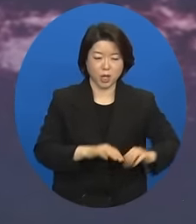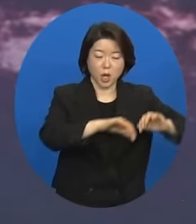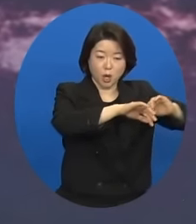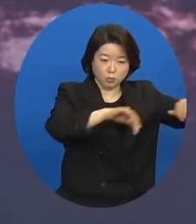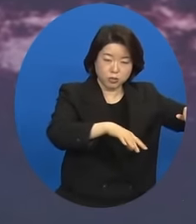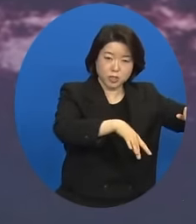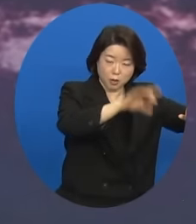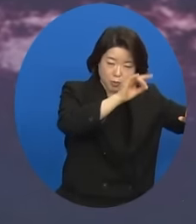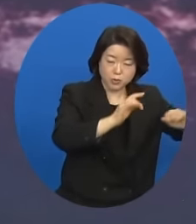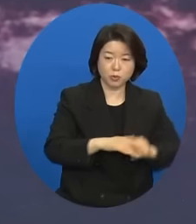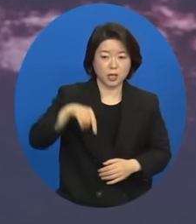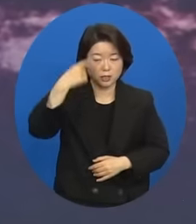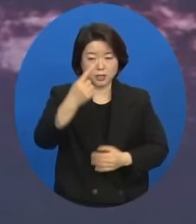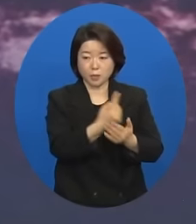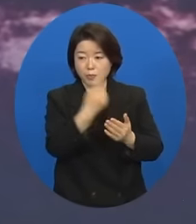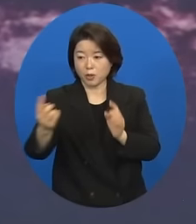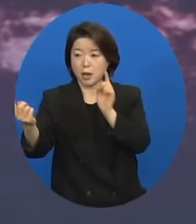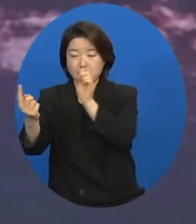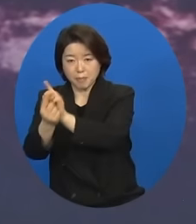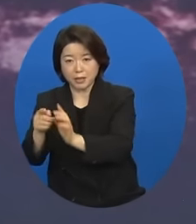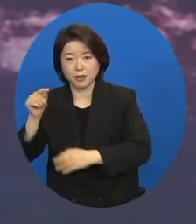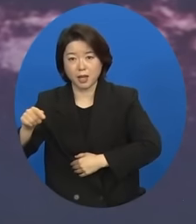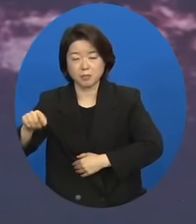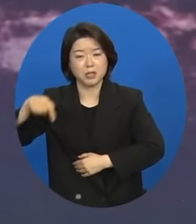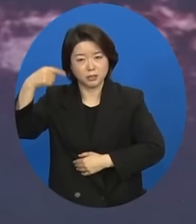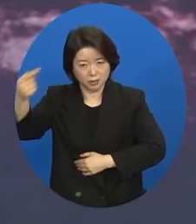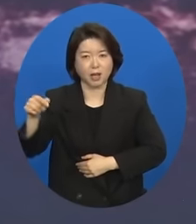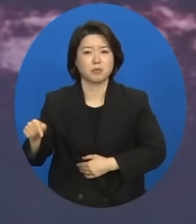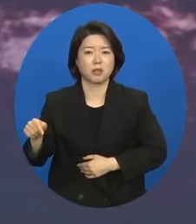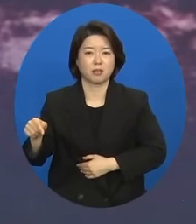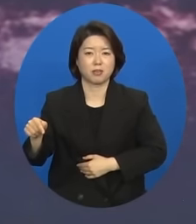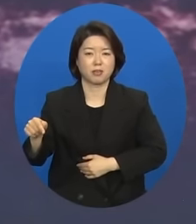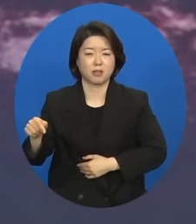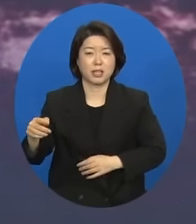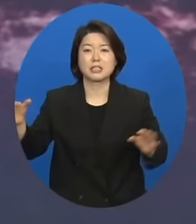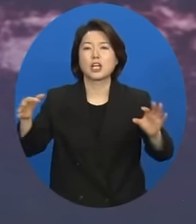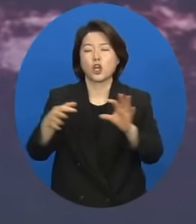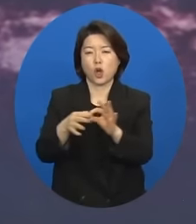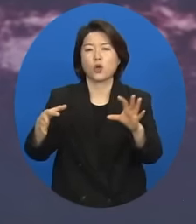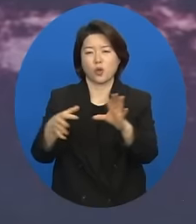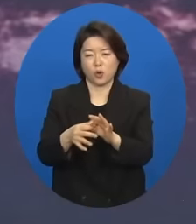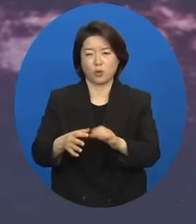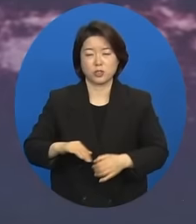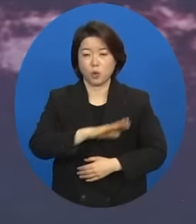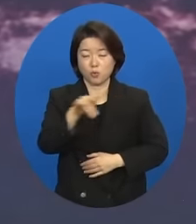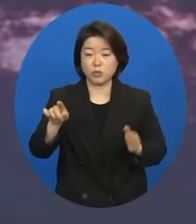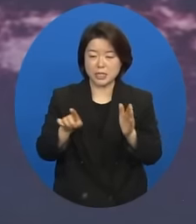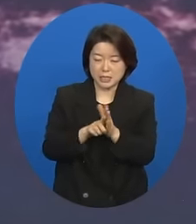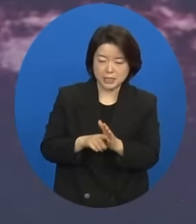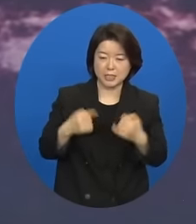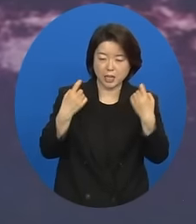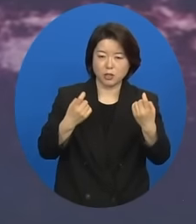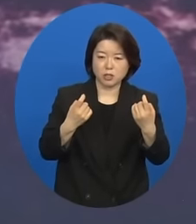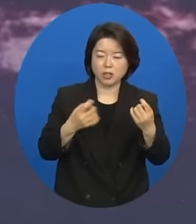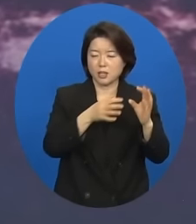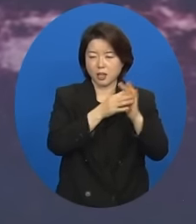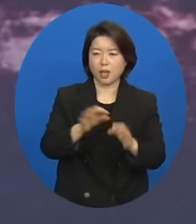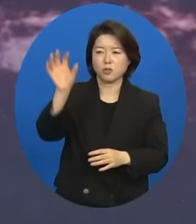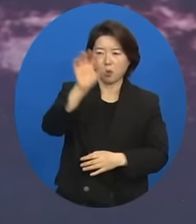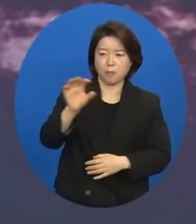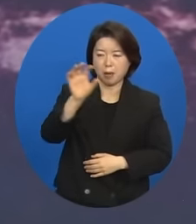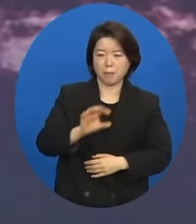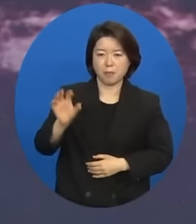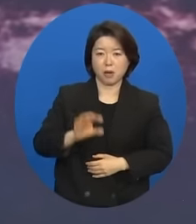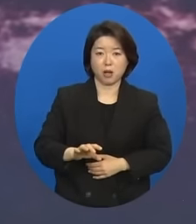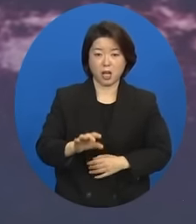머이 그 다음입니다 이것은 연결되어 있는 거예요 우리의 신앙의 여정에 계속 이것이 반복이 됩니다 이거는 한 번의